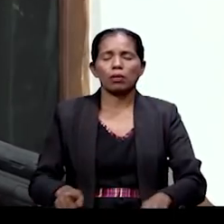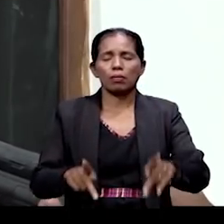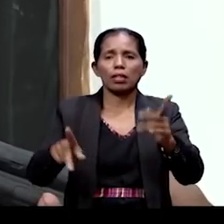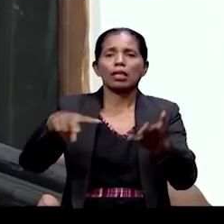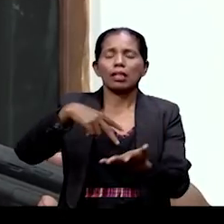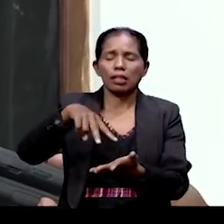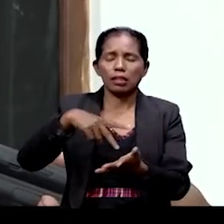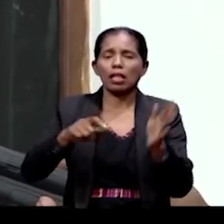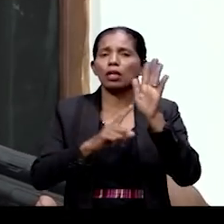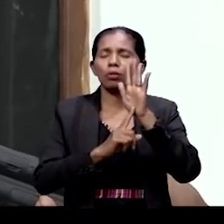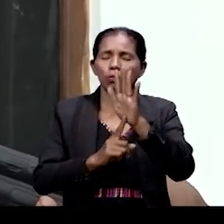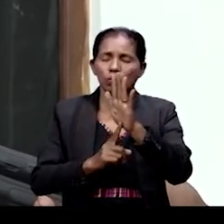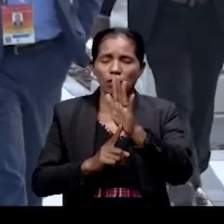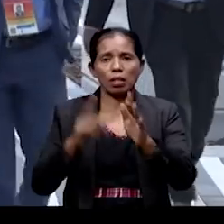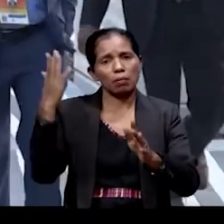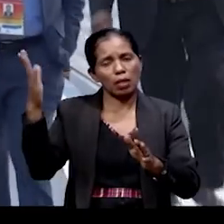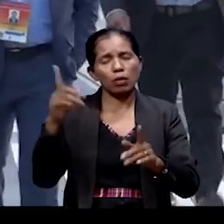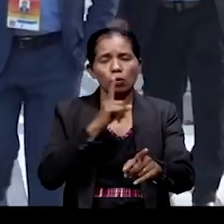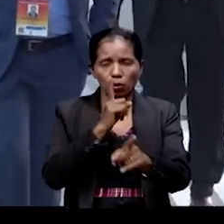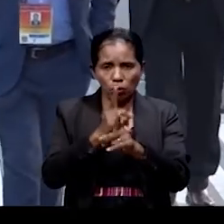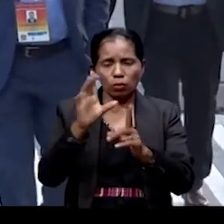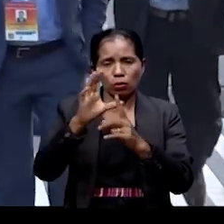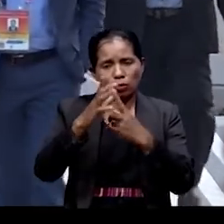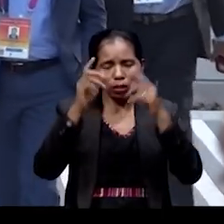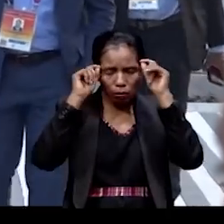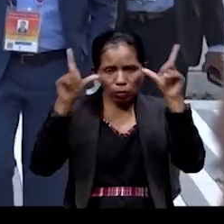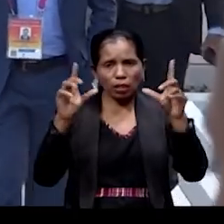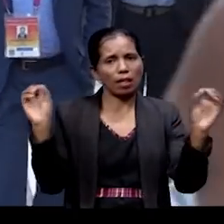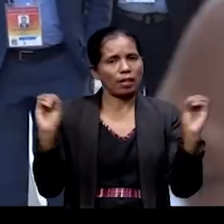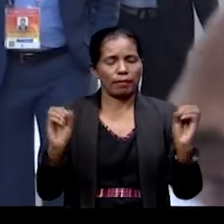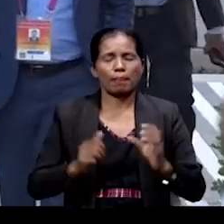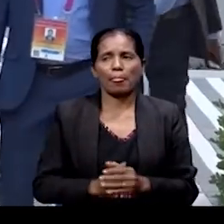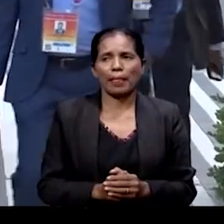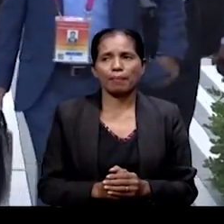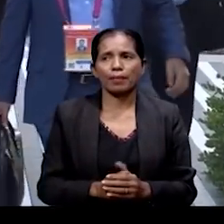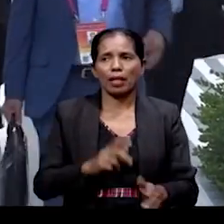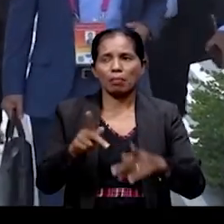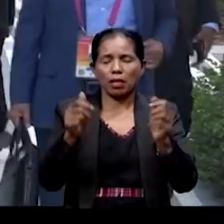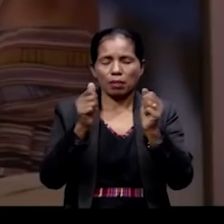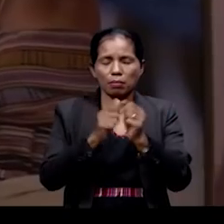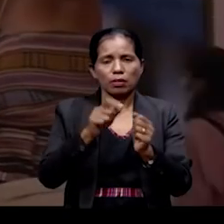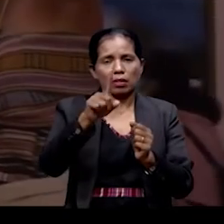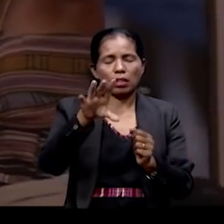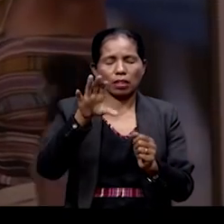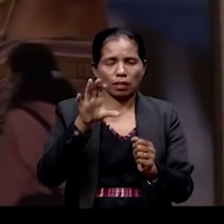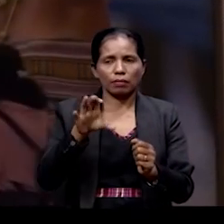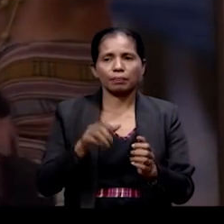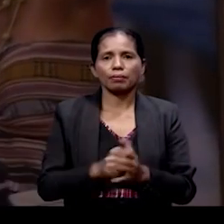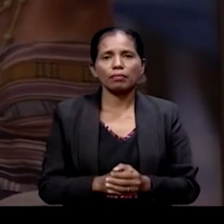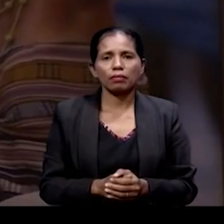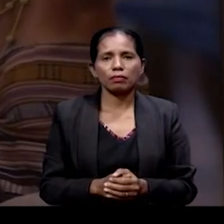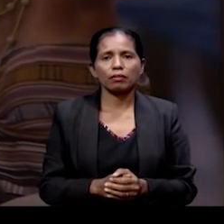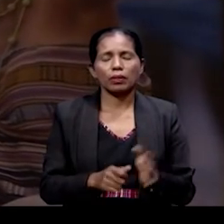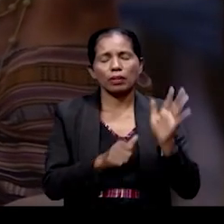hal tu de hene bana identidade cultural gale delegasaun Timor Leste ne be hamutuk atu sida resim ba participa ia Expo Dubai ho